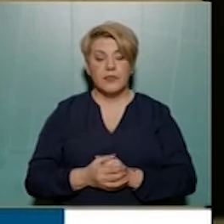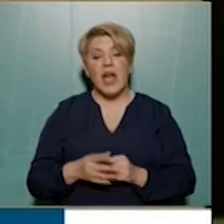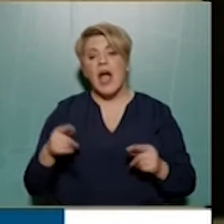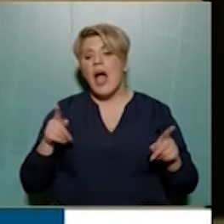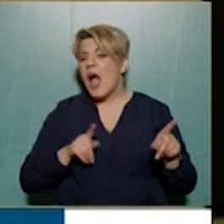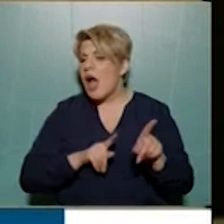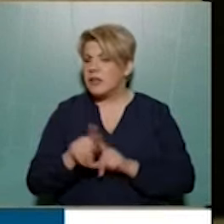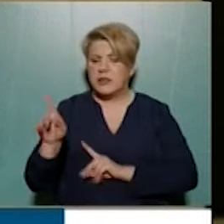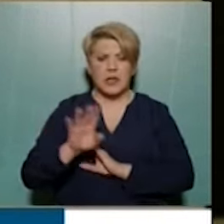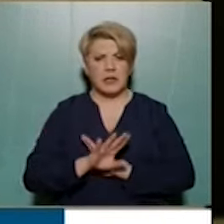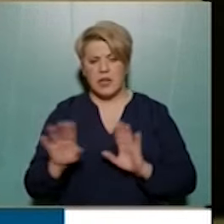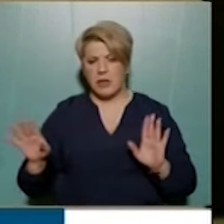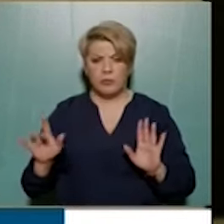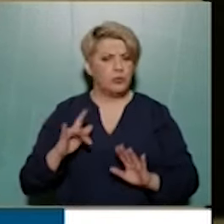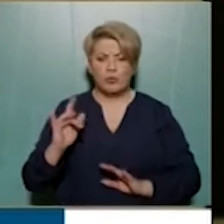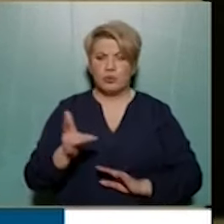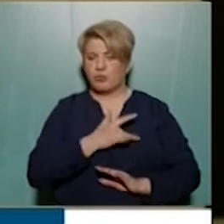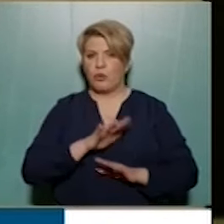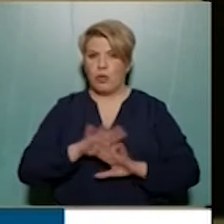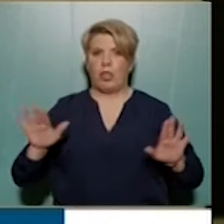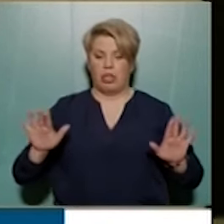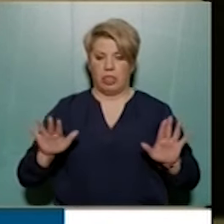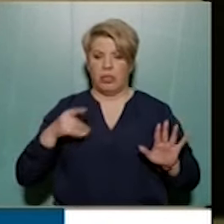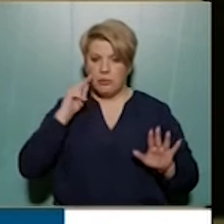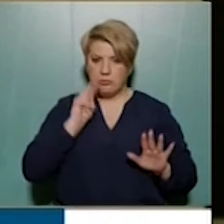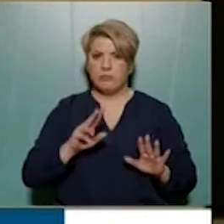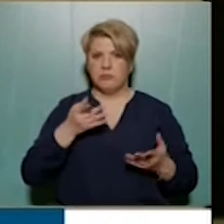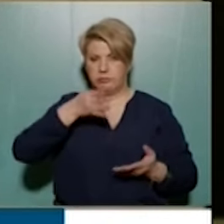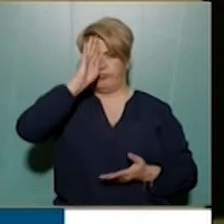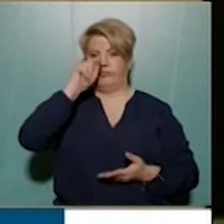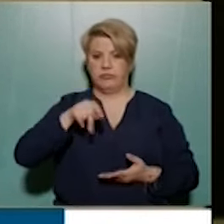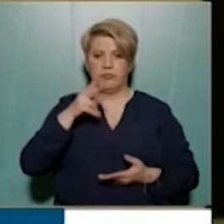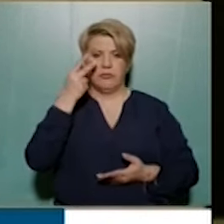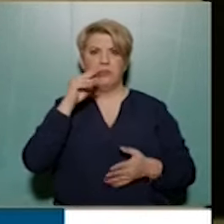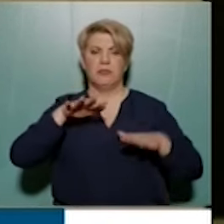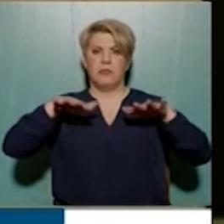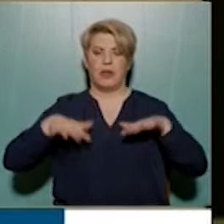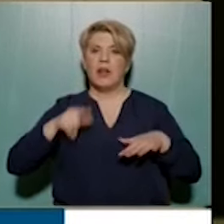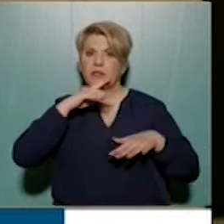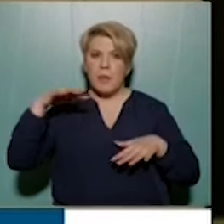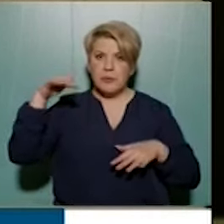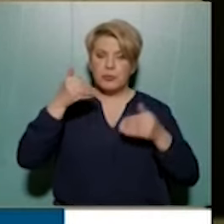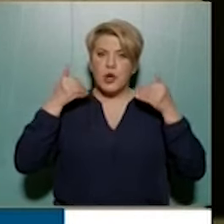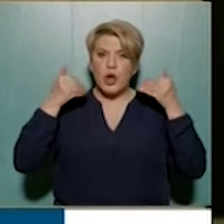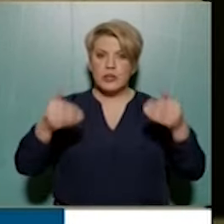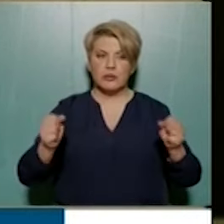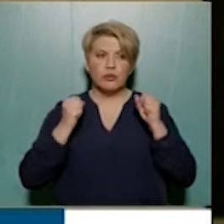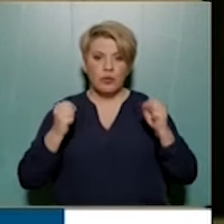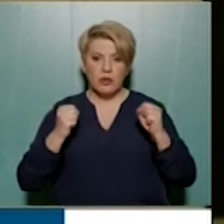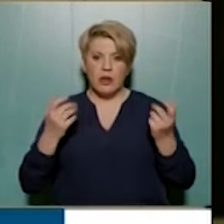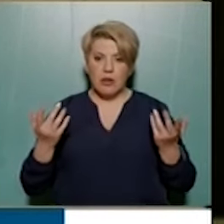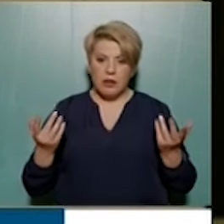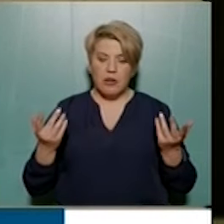ασχέτως του σοκ που μπορεί να παθαίνουν κάποιοι θεατές τέτοιων επιθέσεων ή